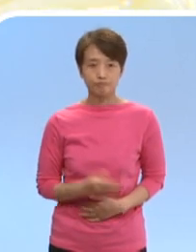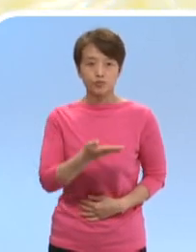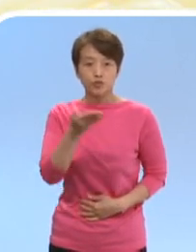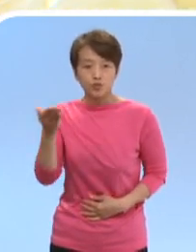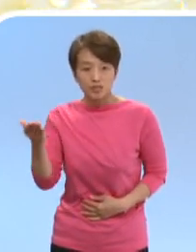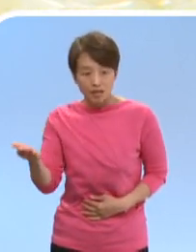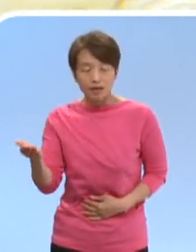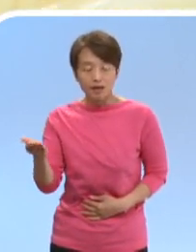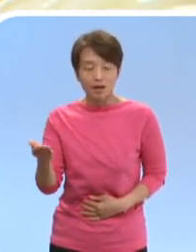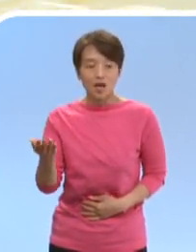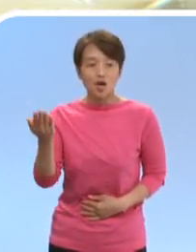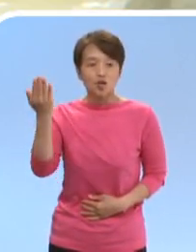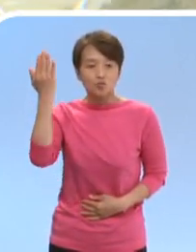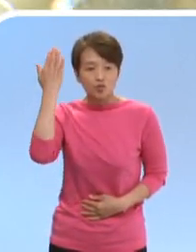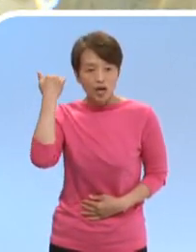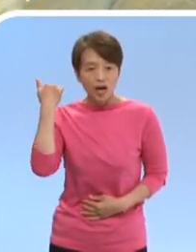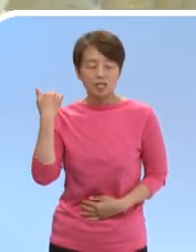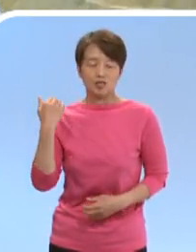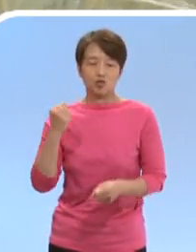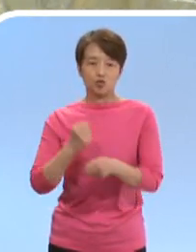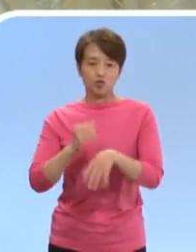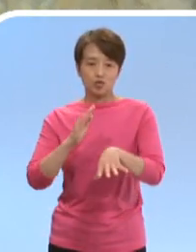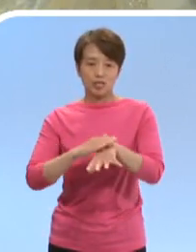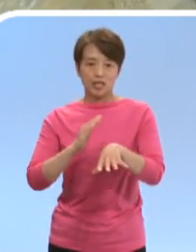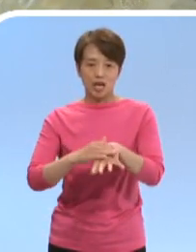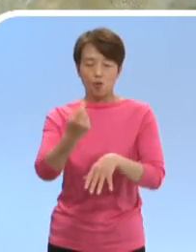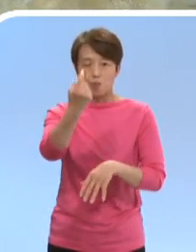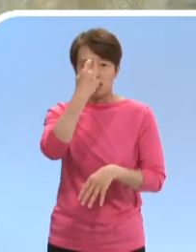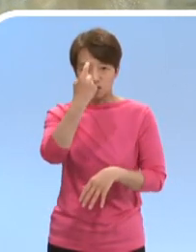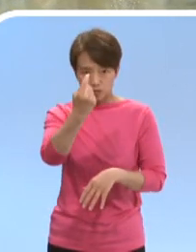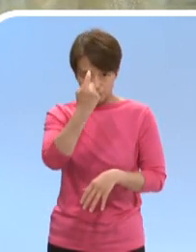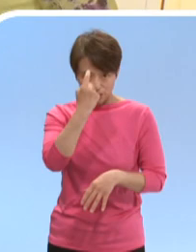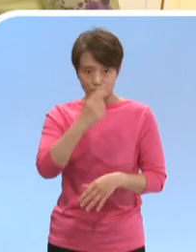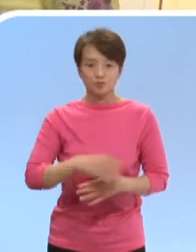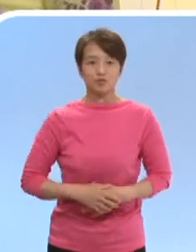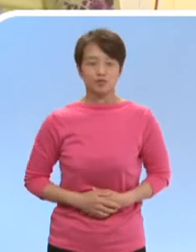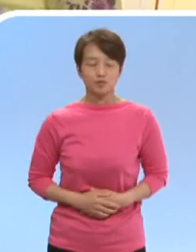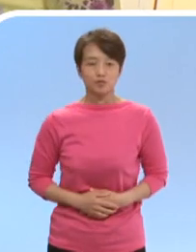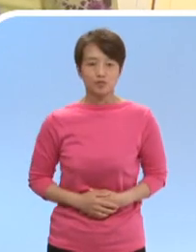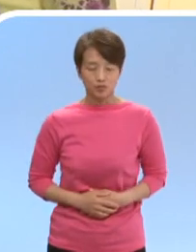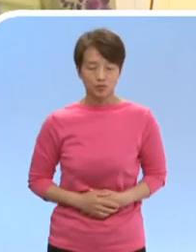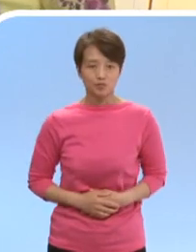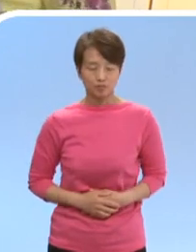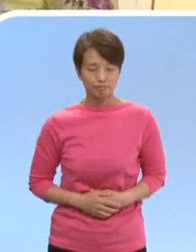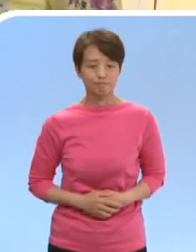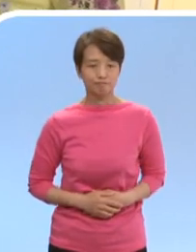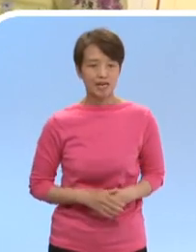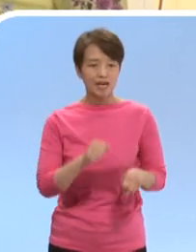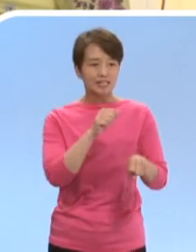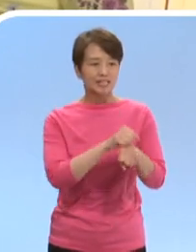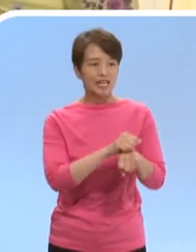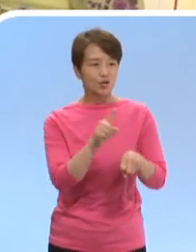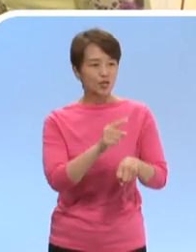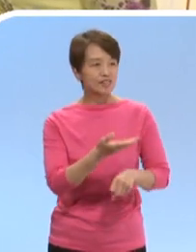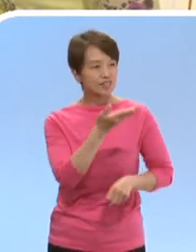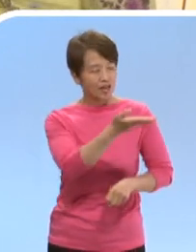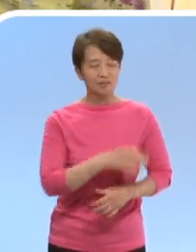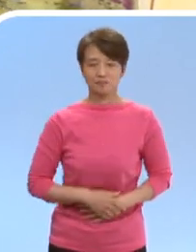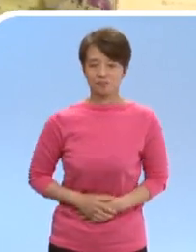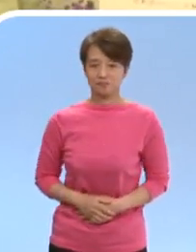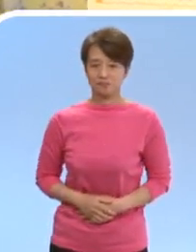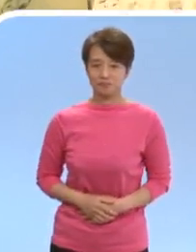続いて昔ながらのそうめんの作り方を学びます。 先ほどから何度か申しましたが、材料の方は何でしょ